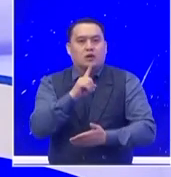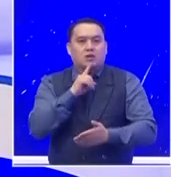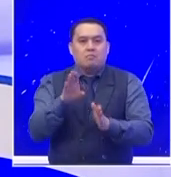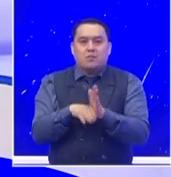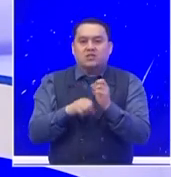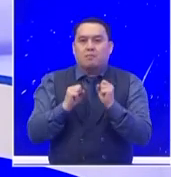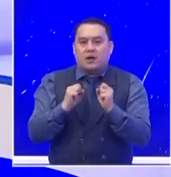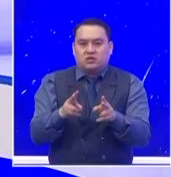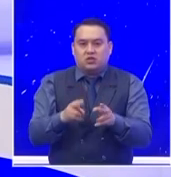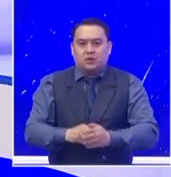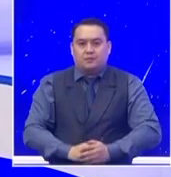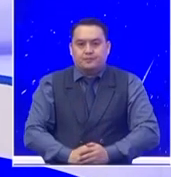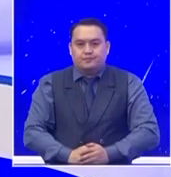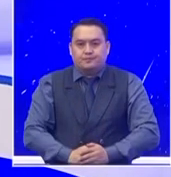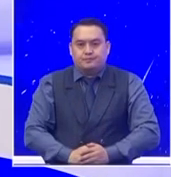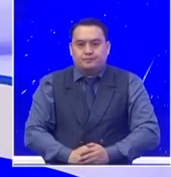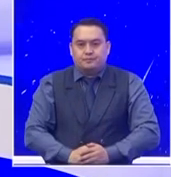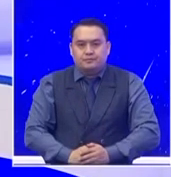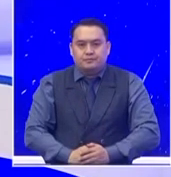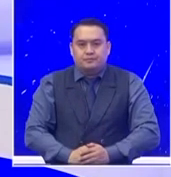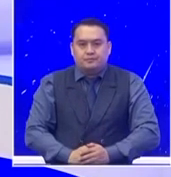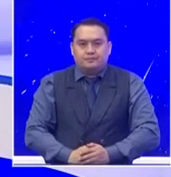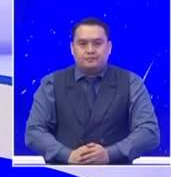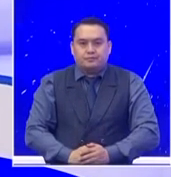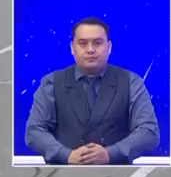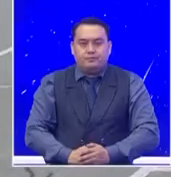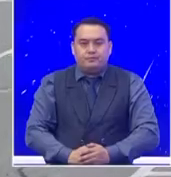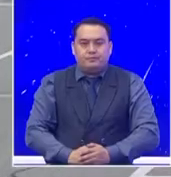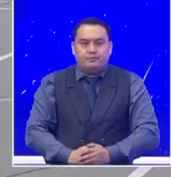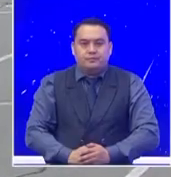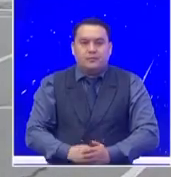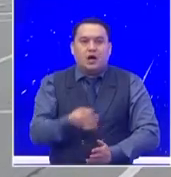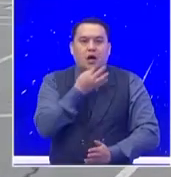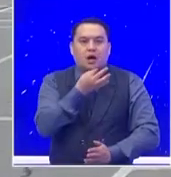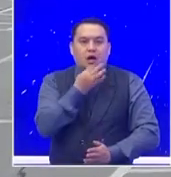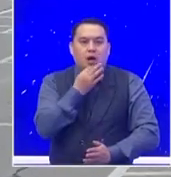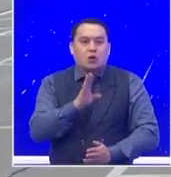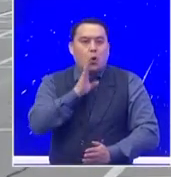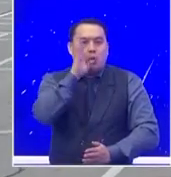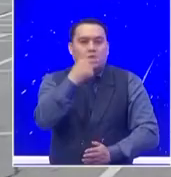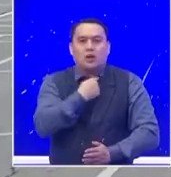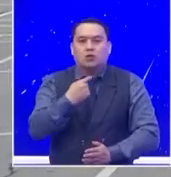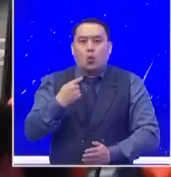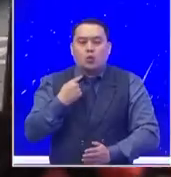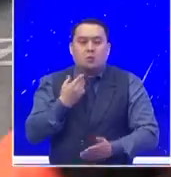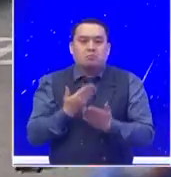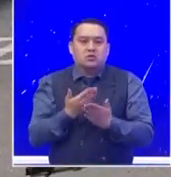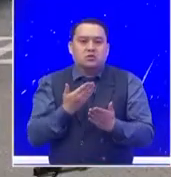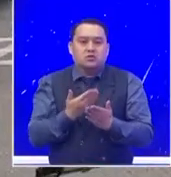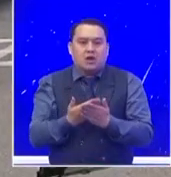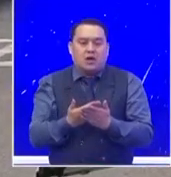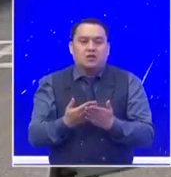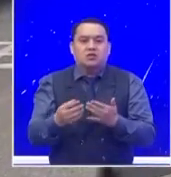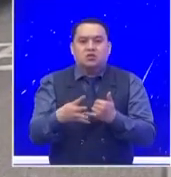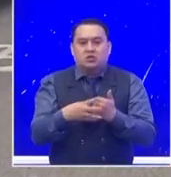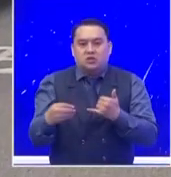пожарной безопасности. Подробности в следующем материале. С раннего утра в Талдыкургане произошло землетрясение в 6-7